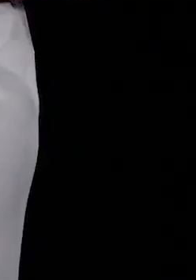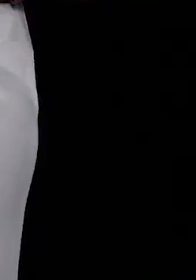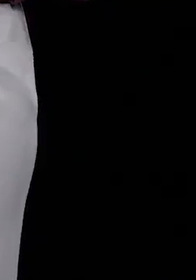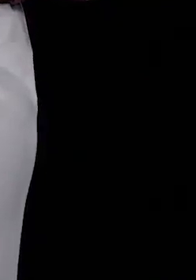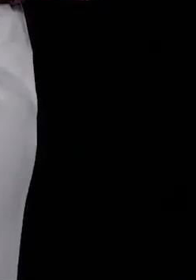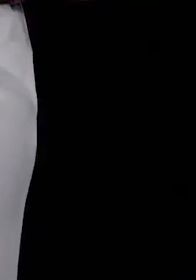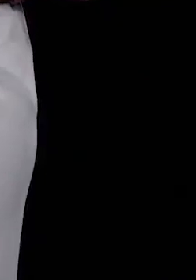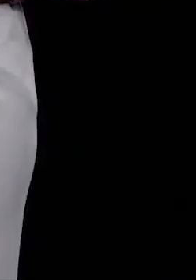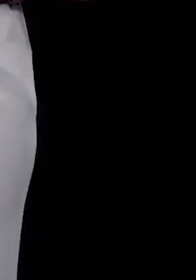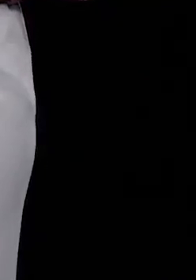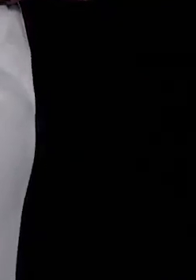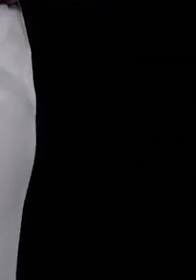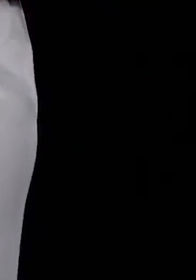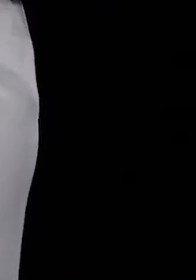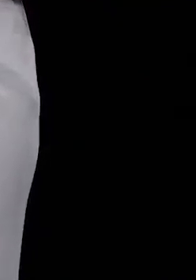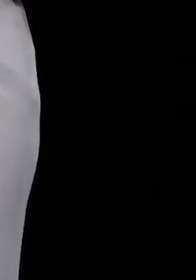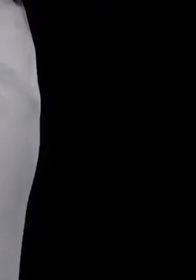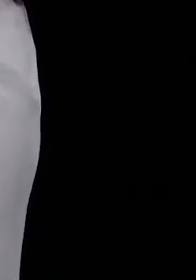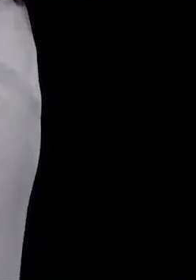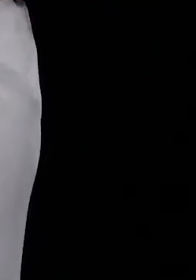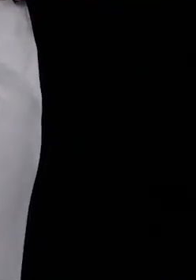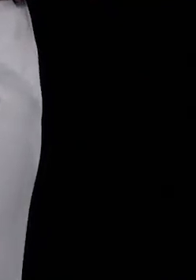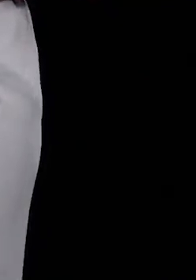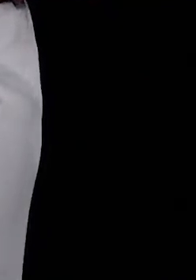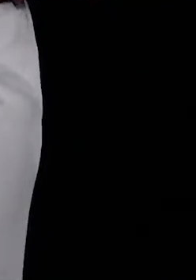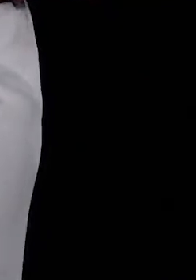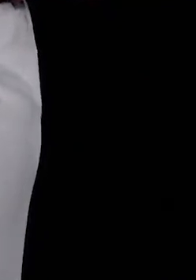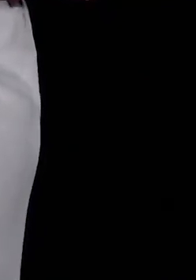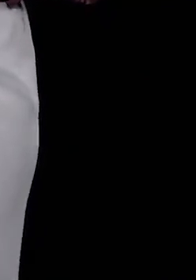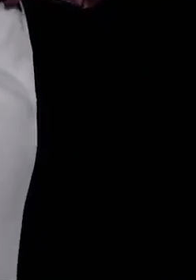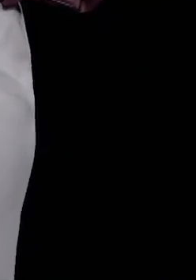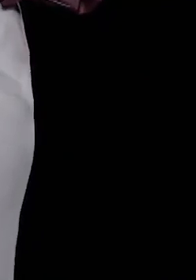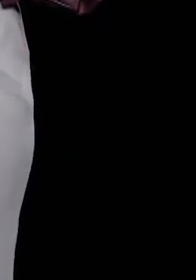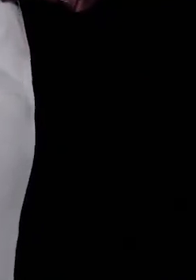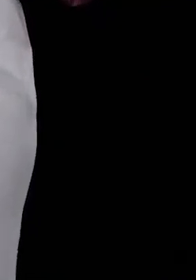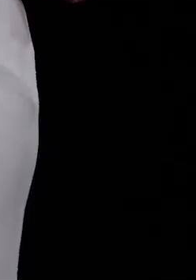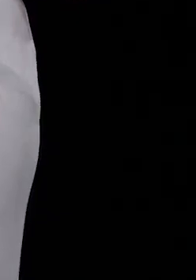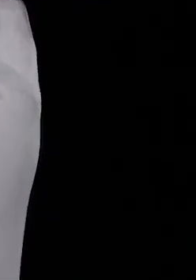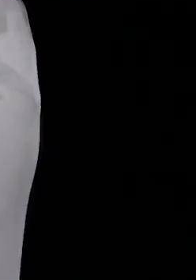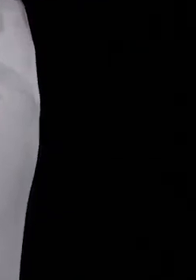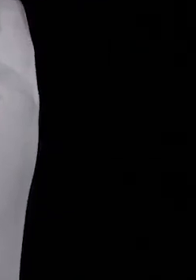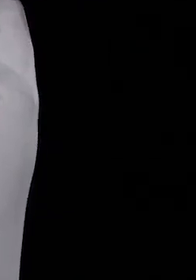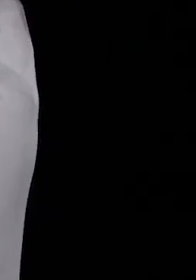언제 어디서나 내 손안의 뉴스. 광주 MBC 뉴스 유튜브 구독으로 함께하세요.